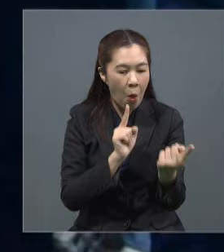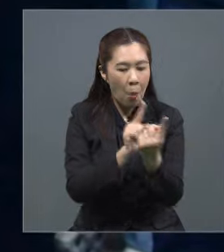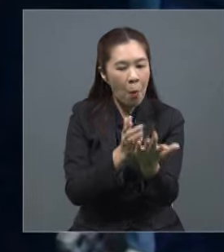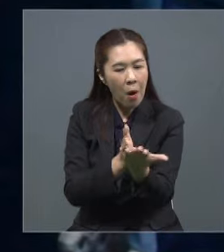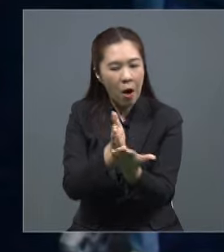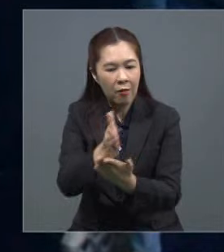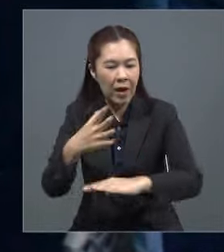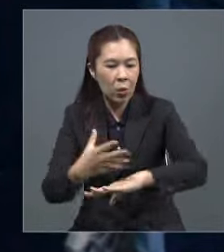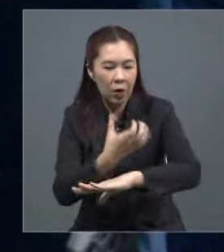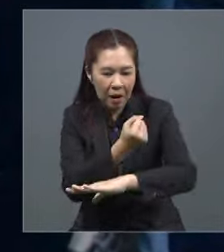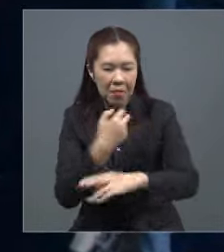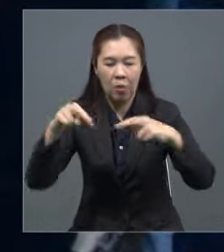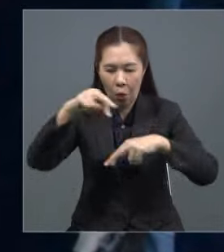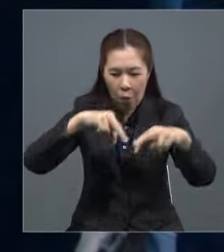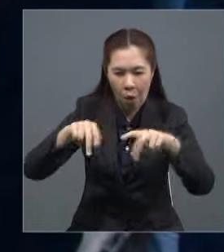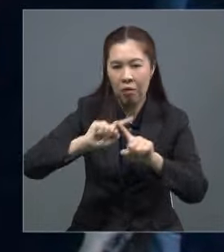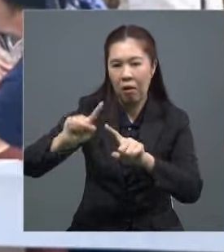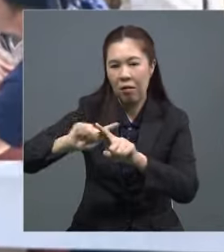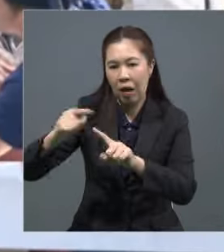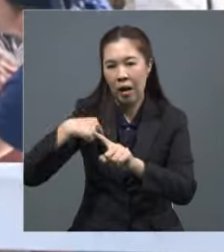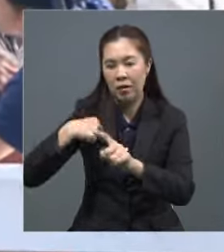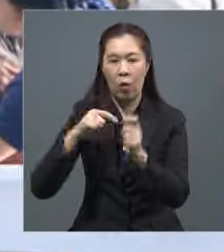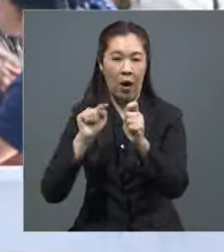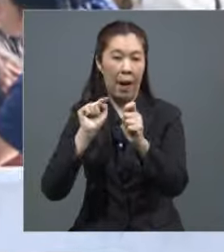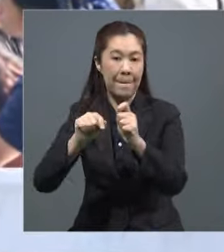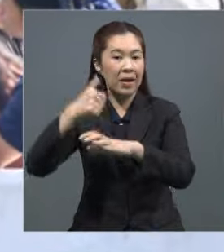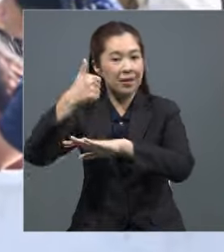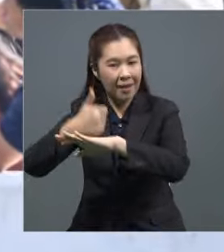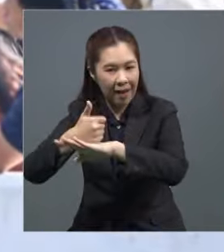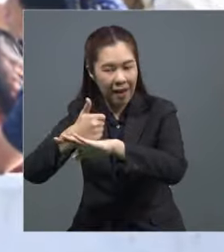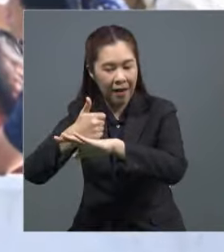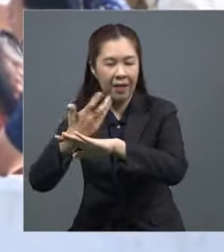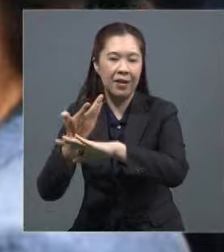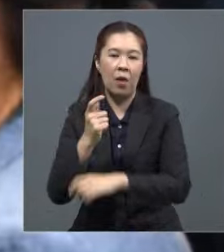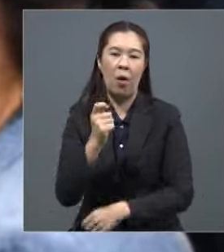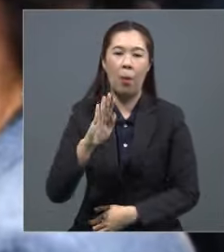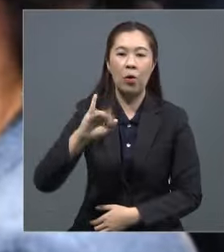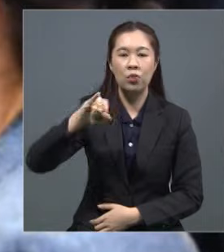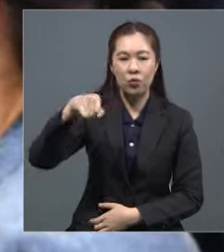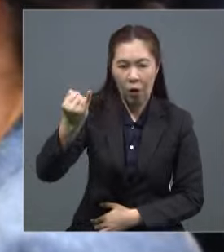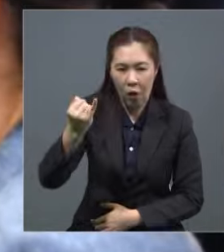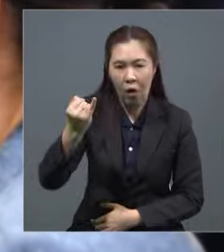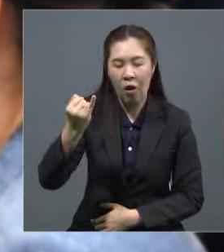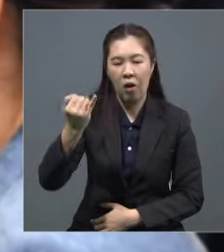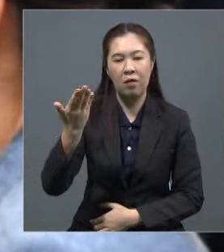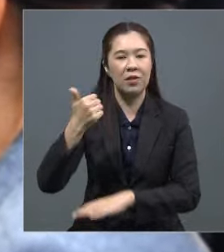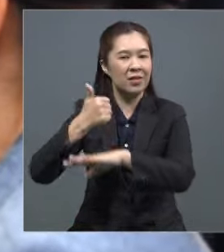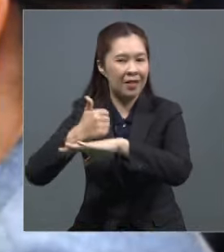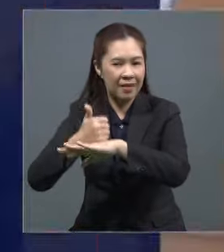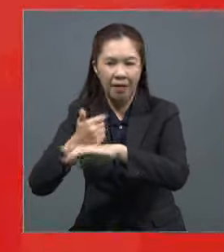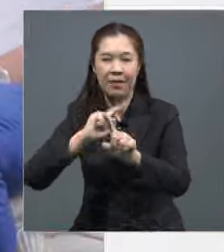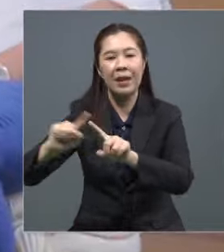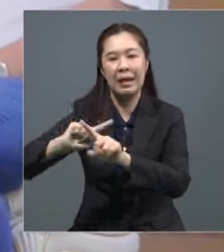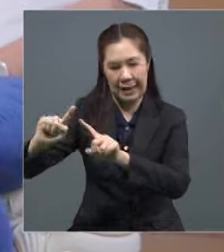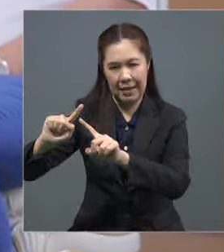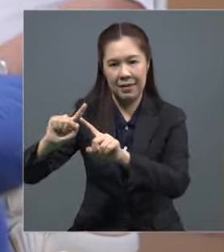ครองก็น้อยครับแต่นี้ได้พบนายอำเภอได้รับเอ่อได้พบกับองค์การบริหารเอ่อส่วนจังหวัดนะครับองค์ต่างๆ